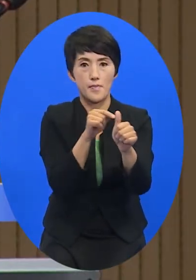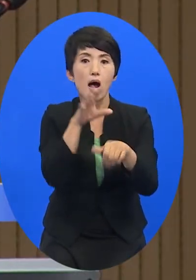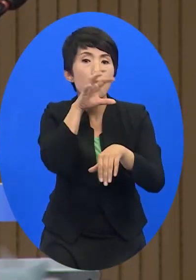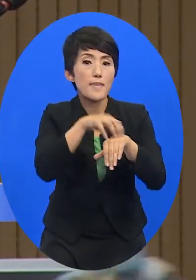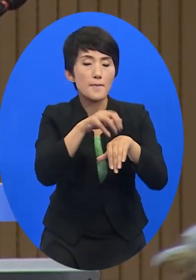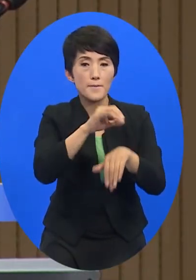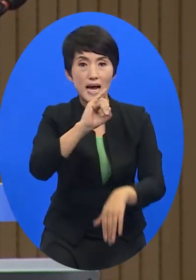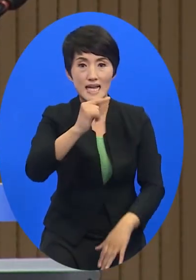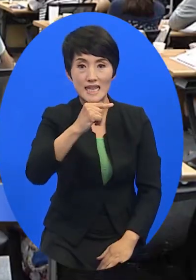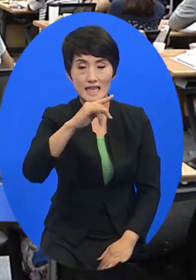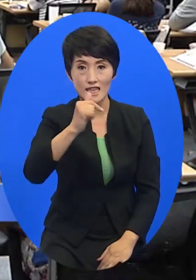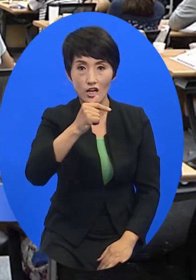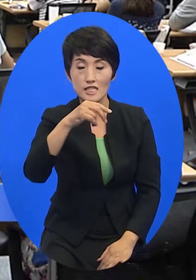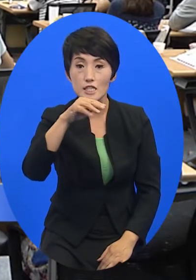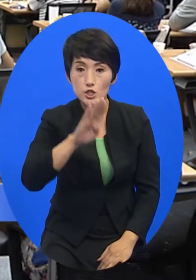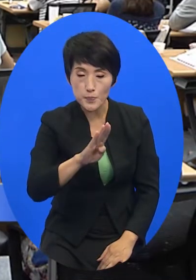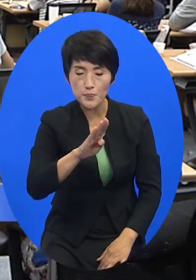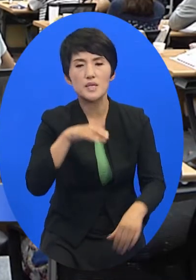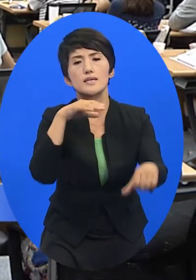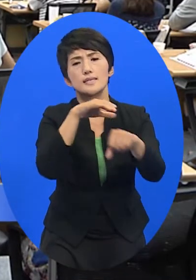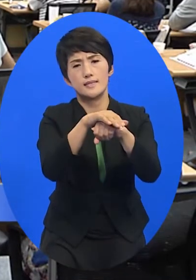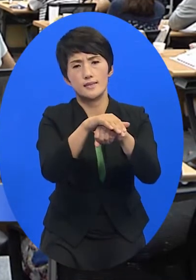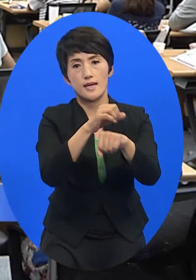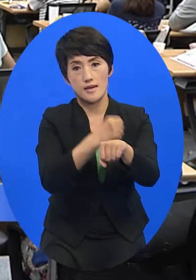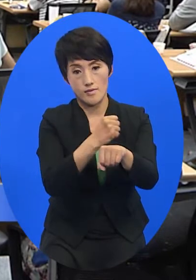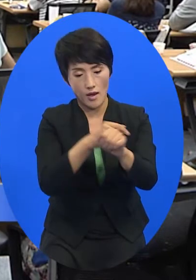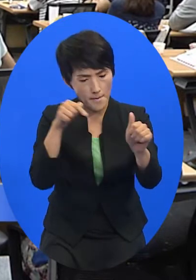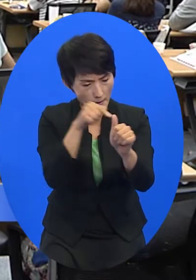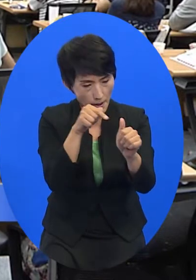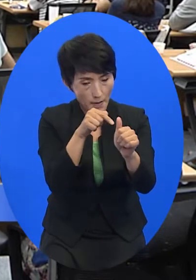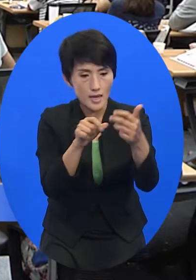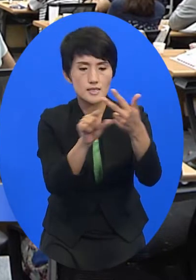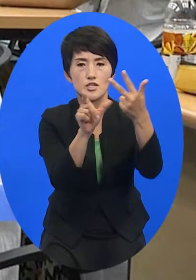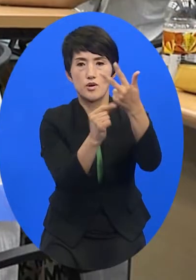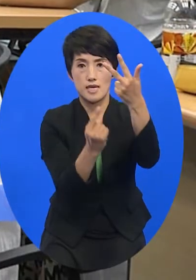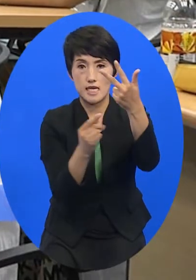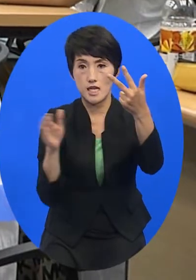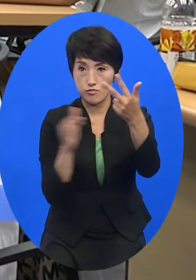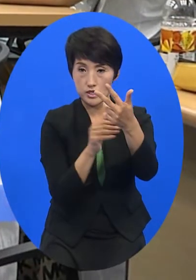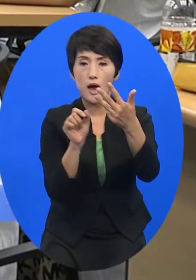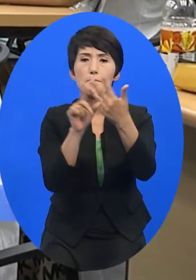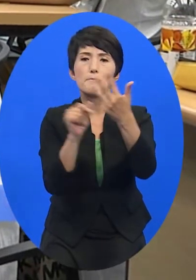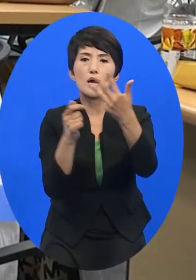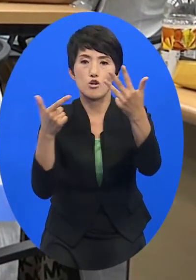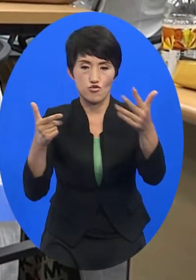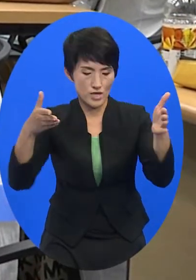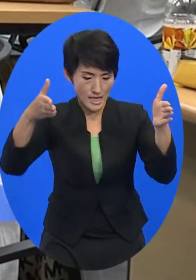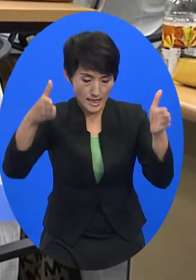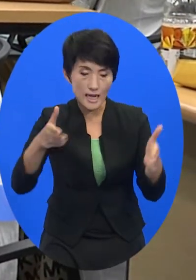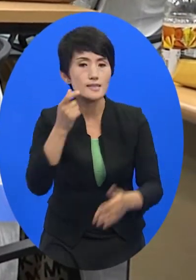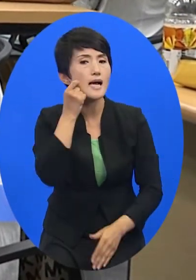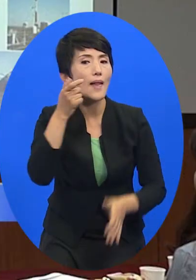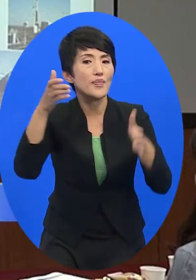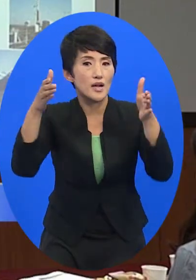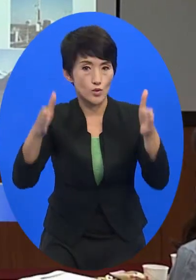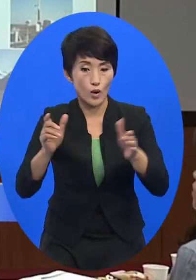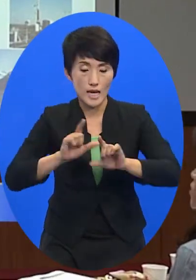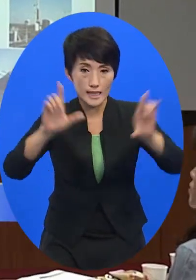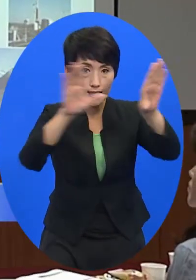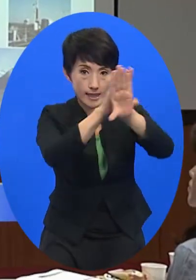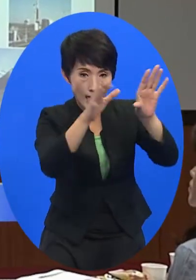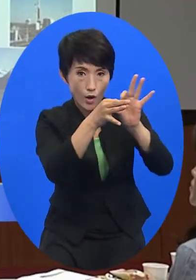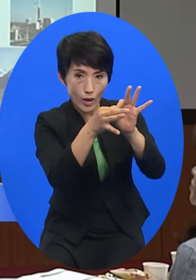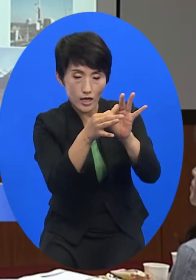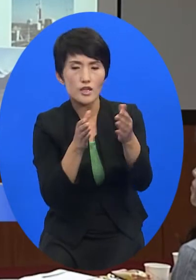인턴십 프로그램이라는 국제 기상 전문 인력 양성 과정은 7월 1일부터 8월 6일까지 한 달간 기상